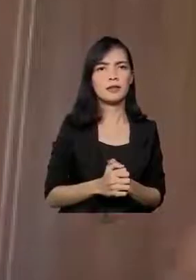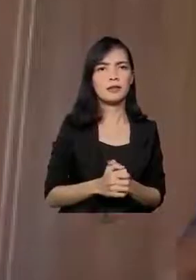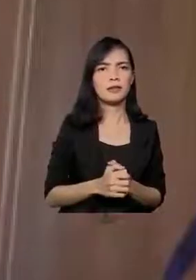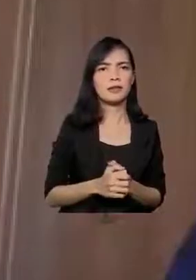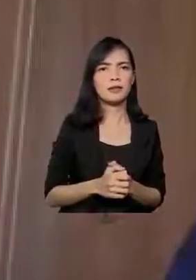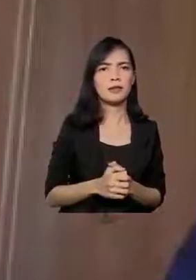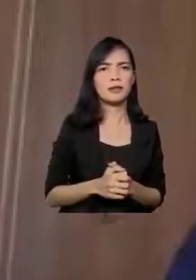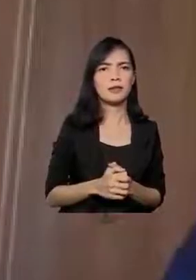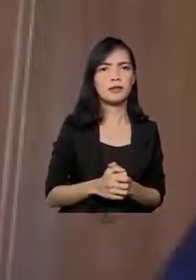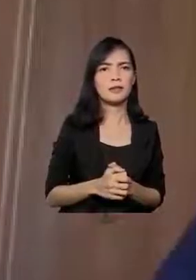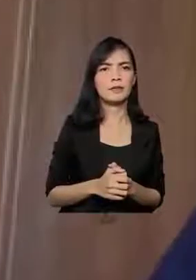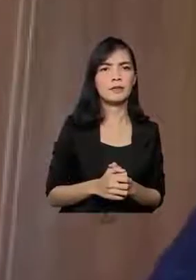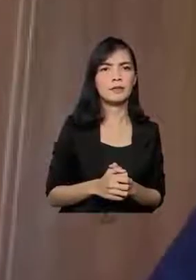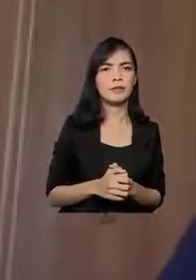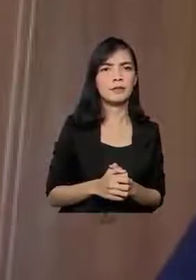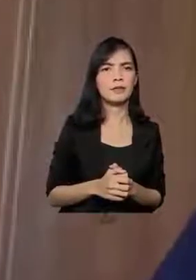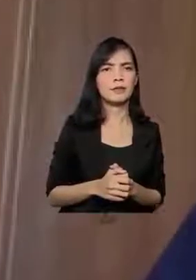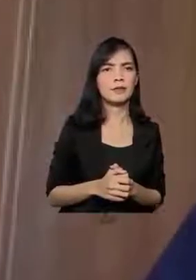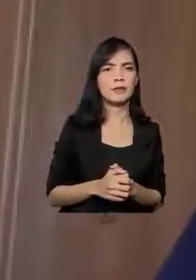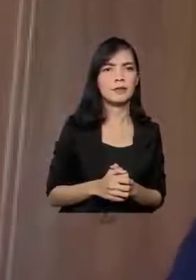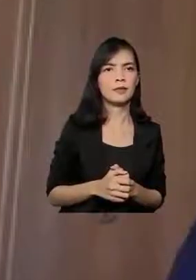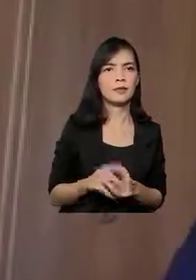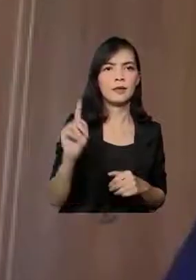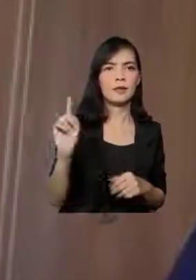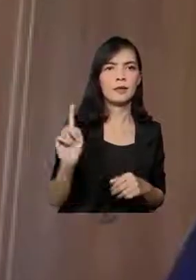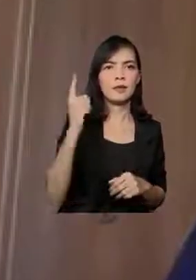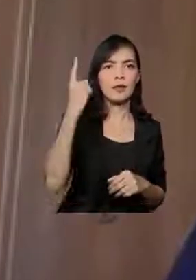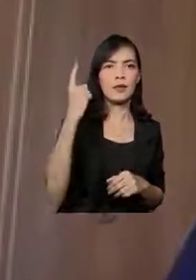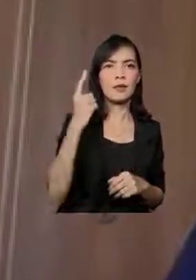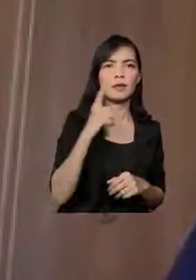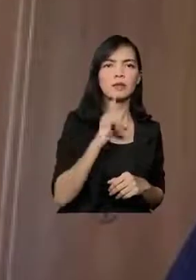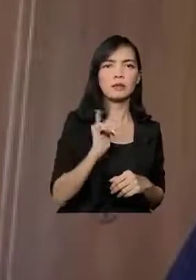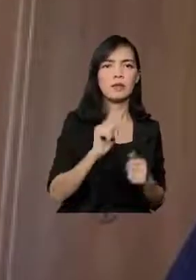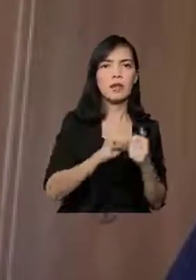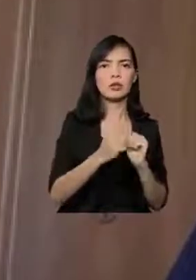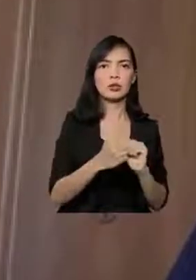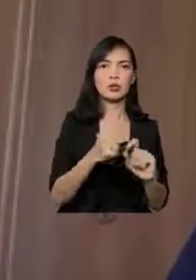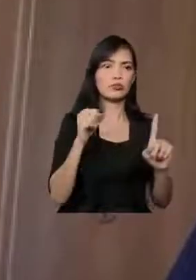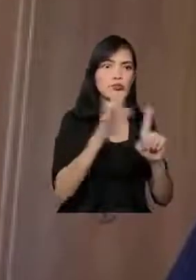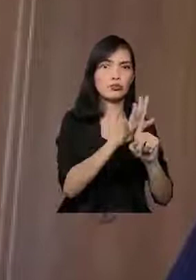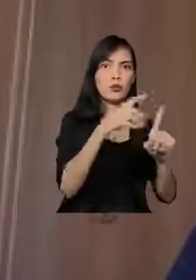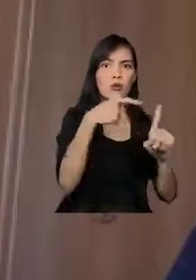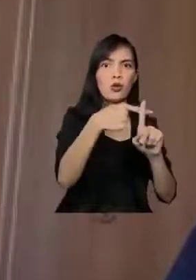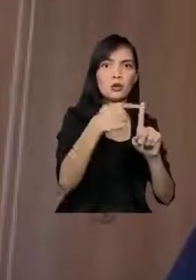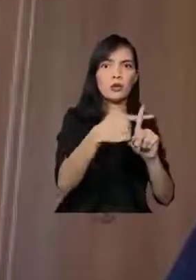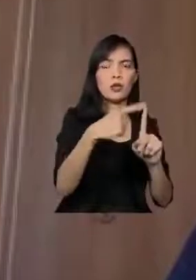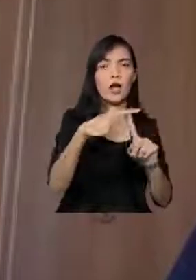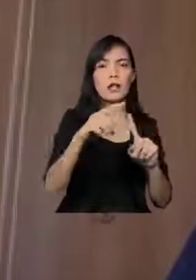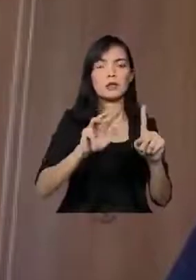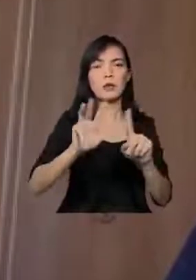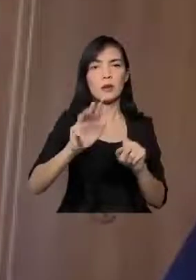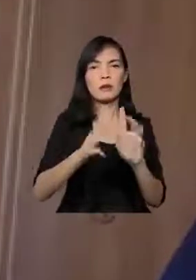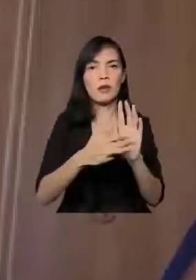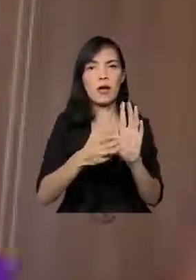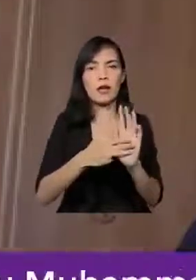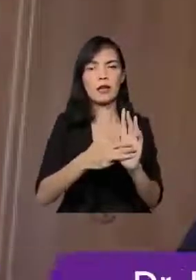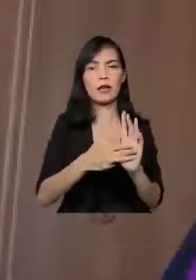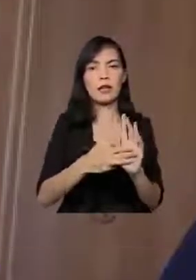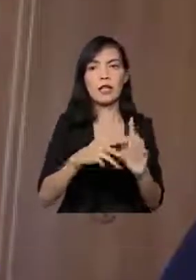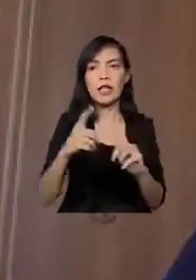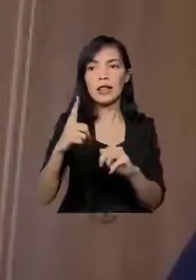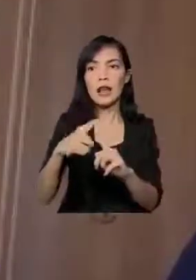jadi kalau kita lihat ketika pertama kali ada kasus positif di Turki ke-19 Maret tanggal